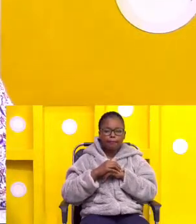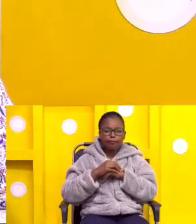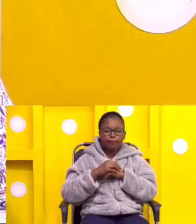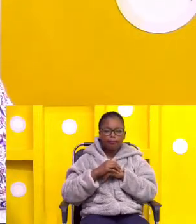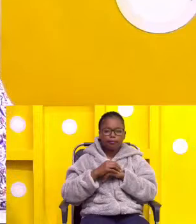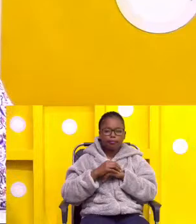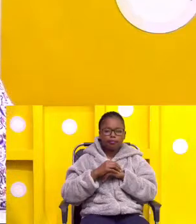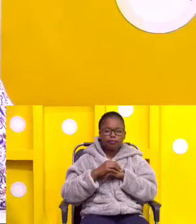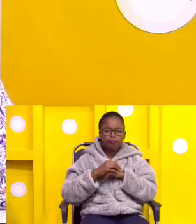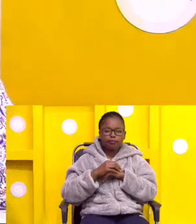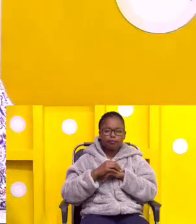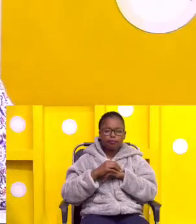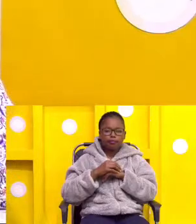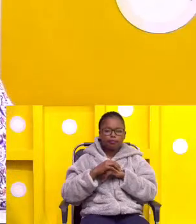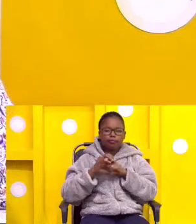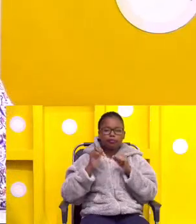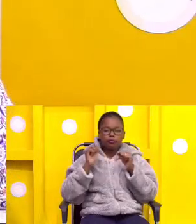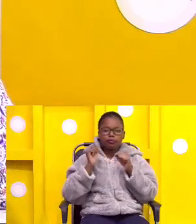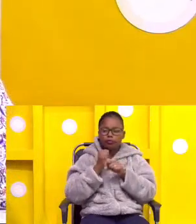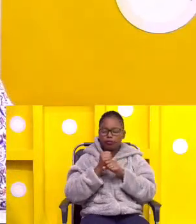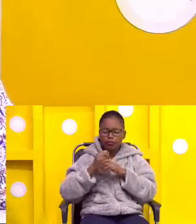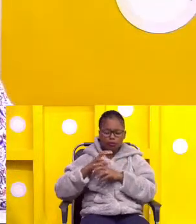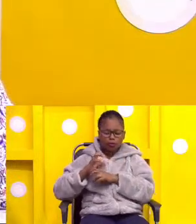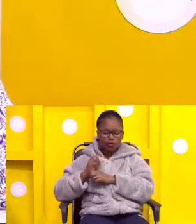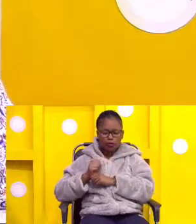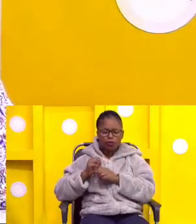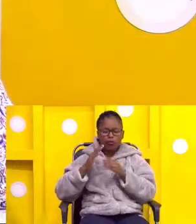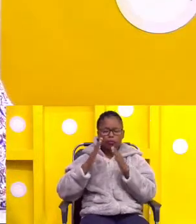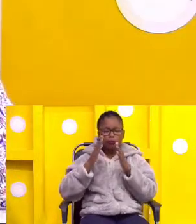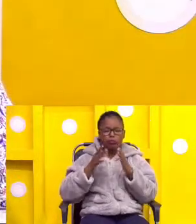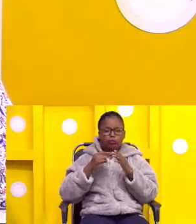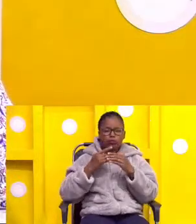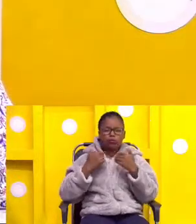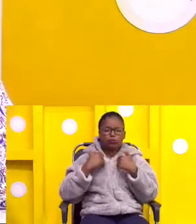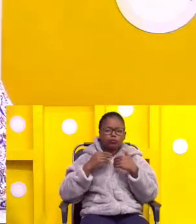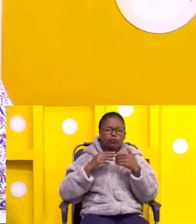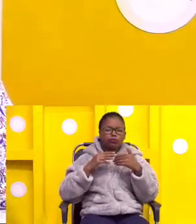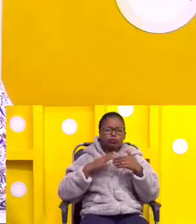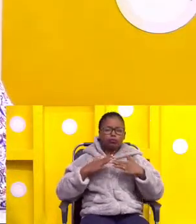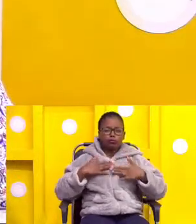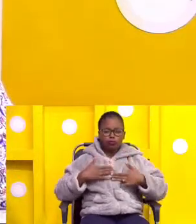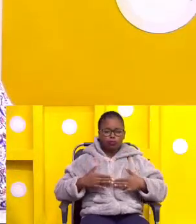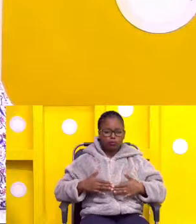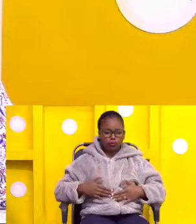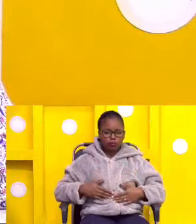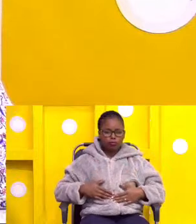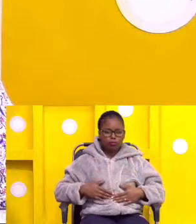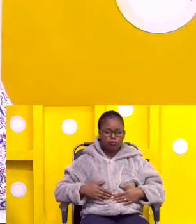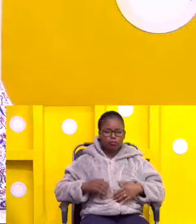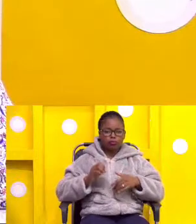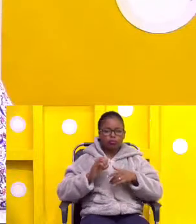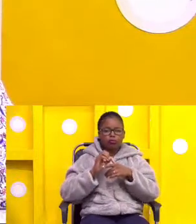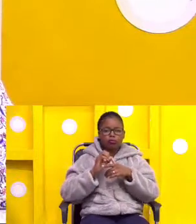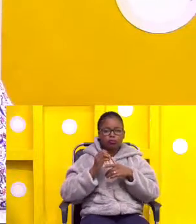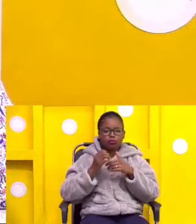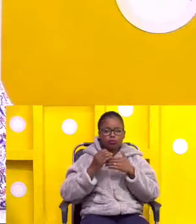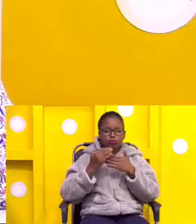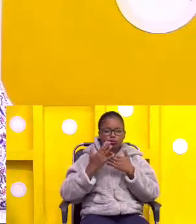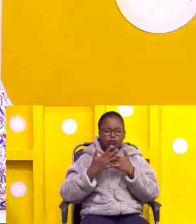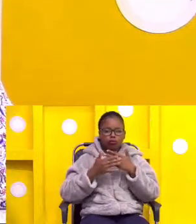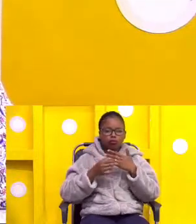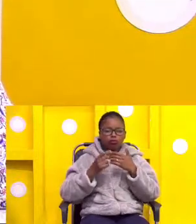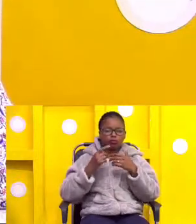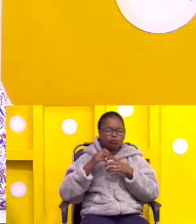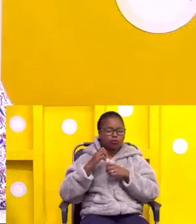ndå kehoke må ndå wä na mwä rä na thakame nä ndakiraga ngamera kambuni ä no no ndä riuma ndikå mä